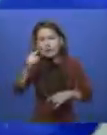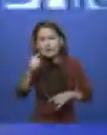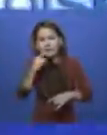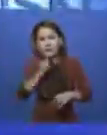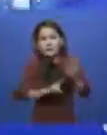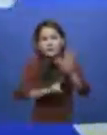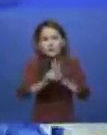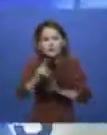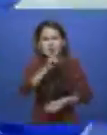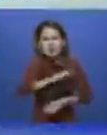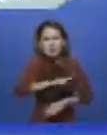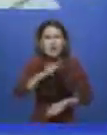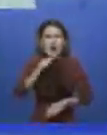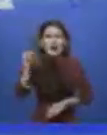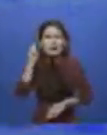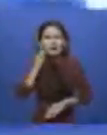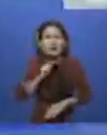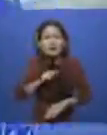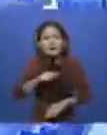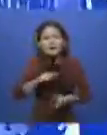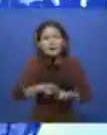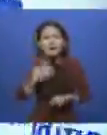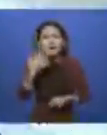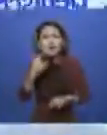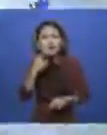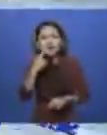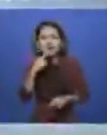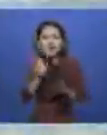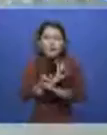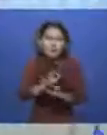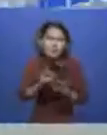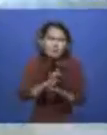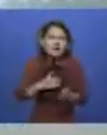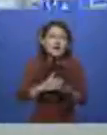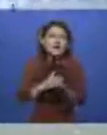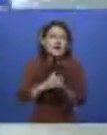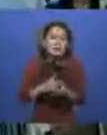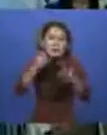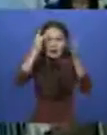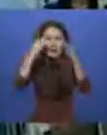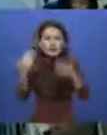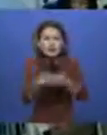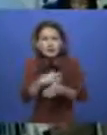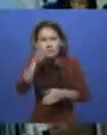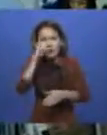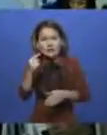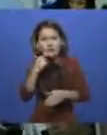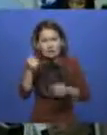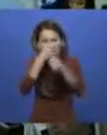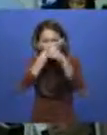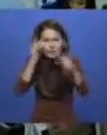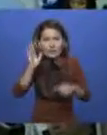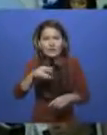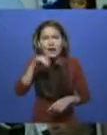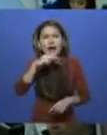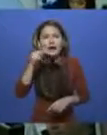қосылды. Қытайдағы 5 ұлттың тілінде сөйлейтін видеопортал елдегі саяси, экономикалық, мәдени жаңалықтарды жедел таратқана қоймай,